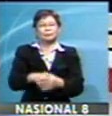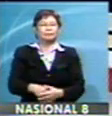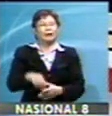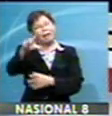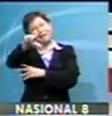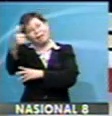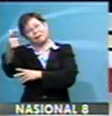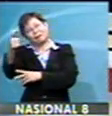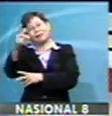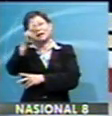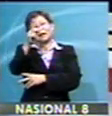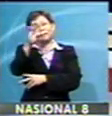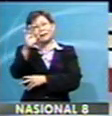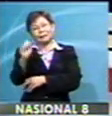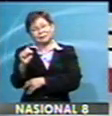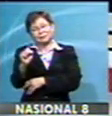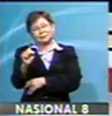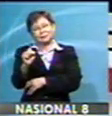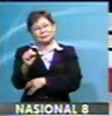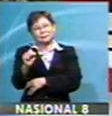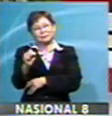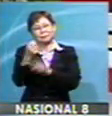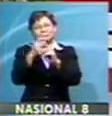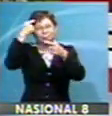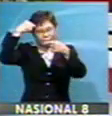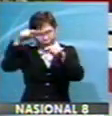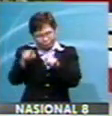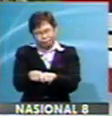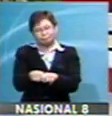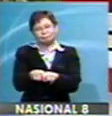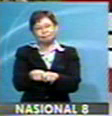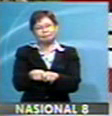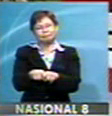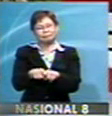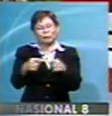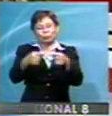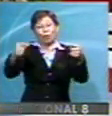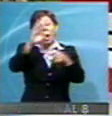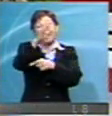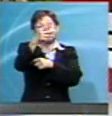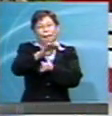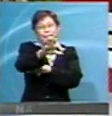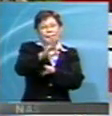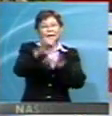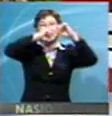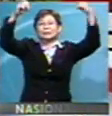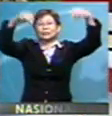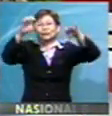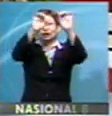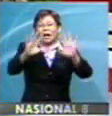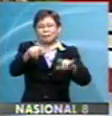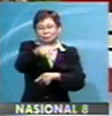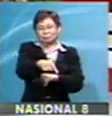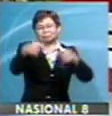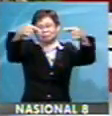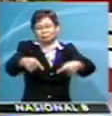iniembang kenterian belia dan sukan KBS bersetuju dengan keputusan fam memilih stadium Shah Alam sebagai venue